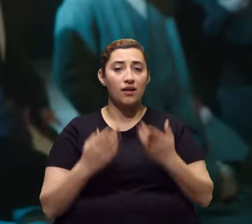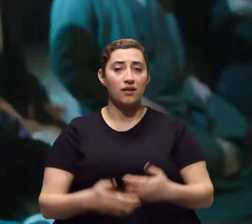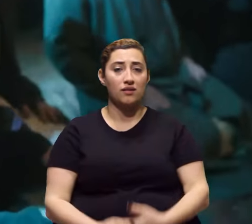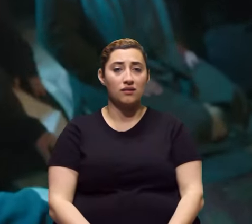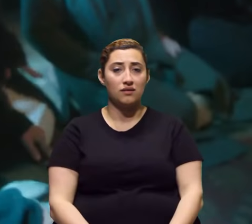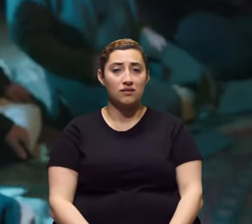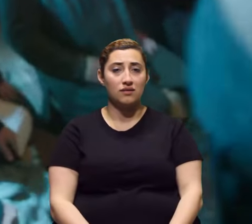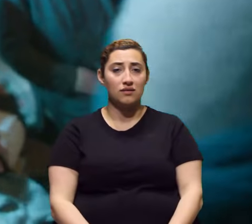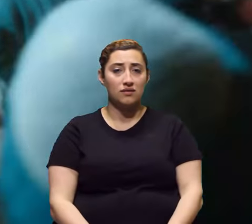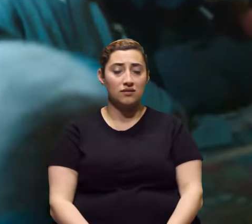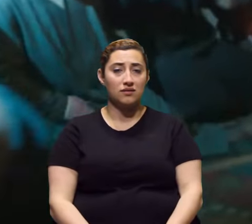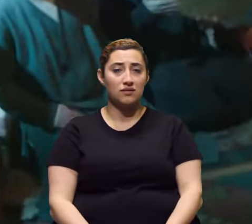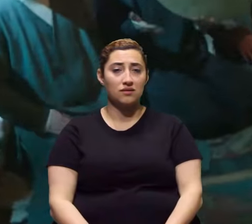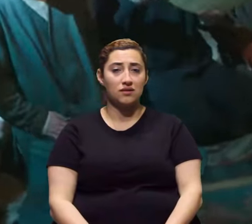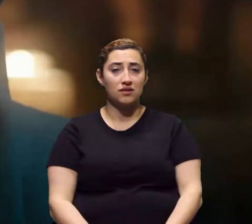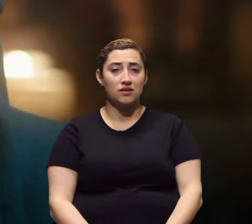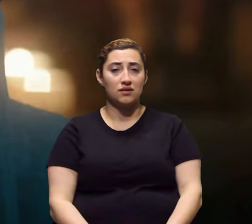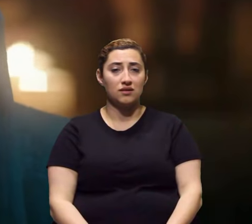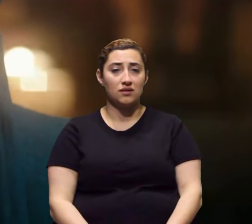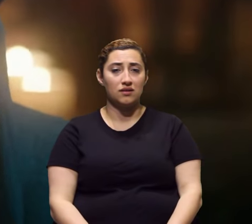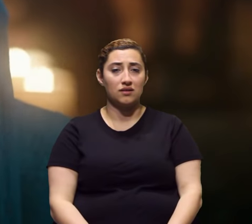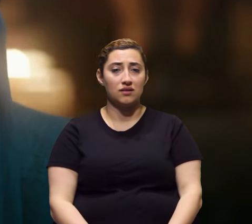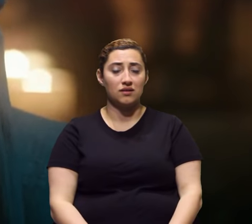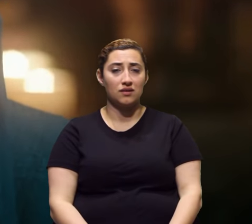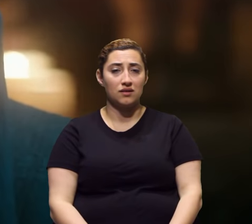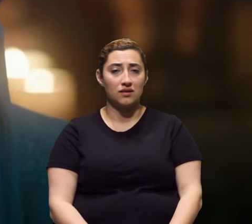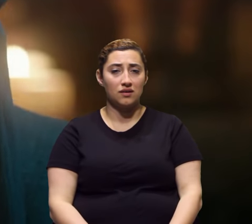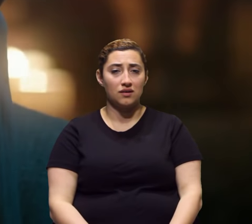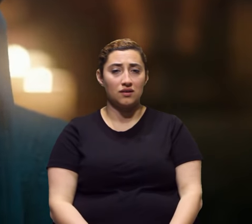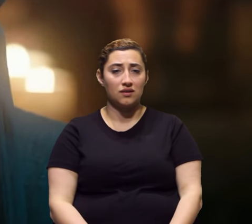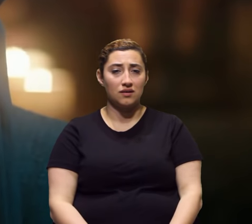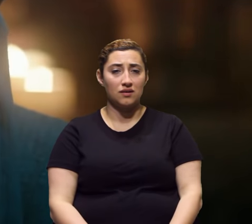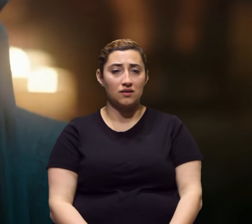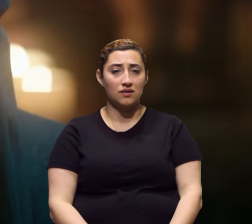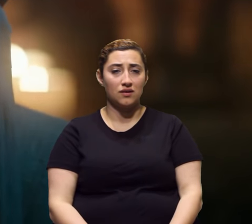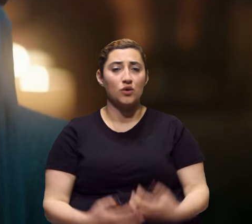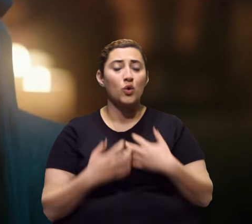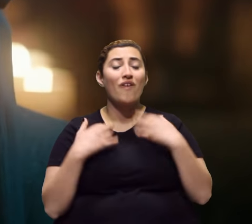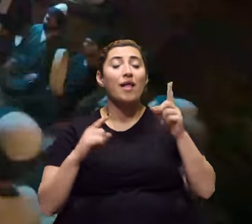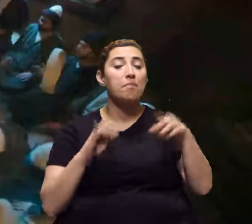Güvenime mal.